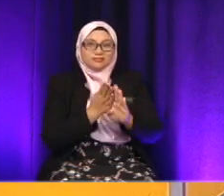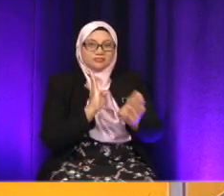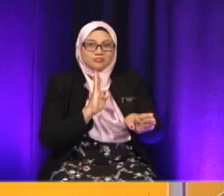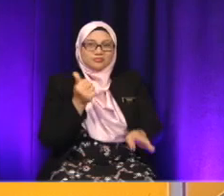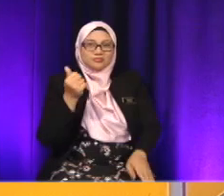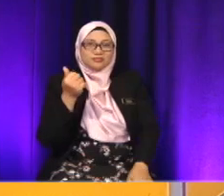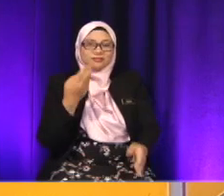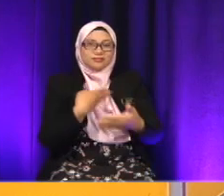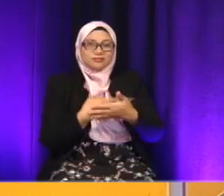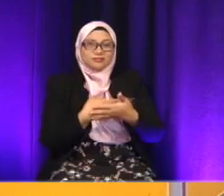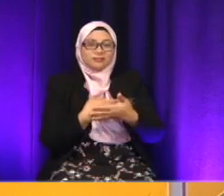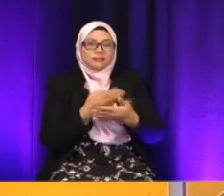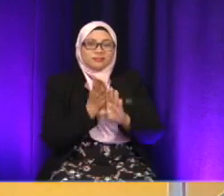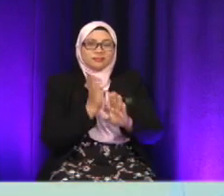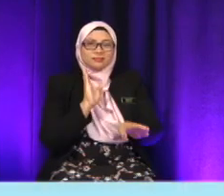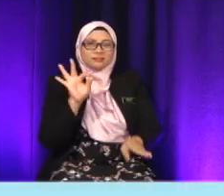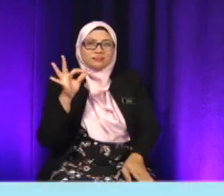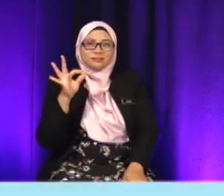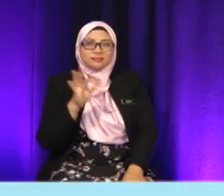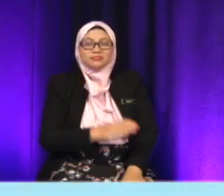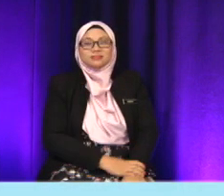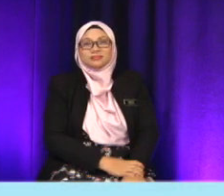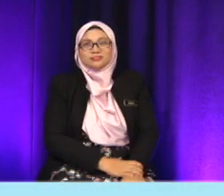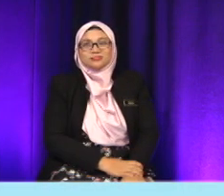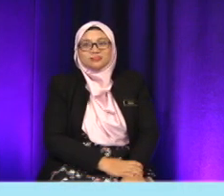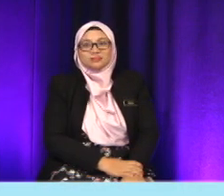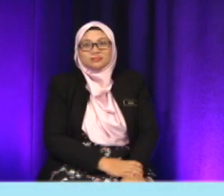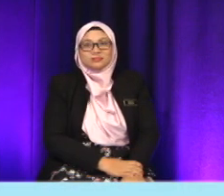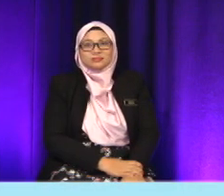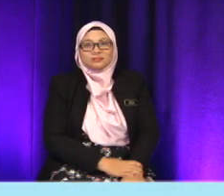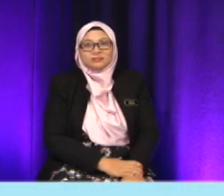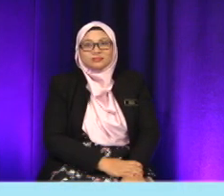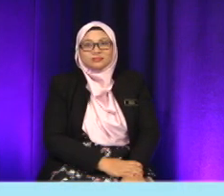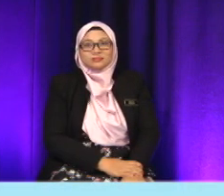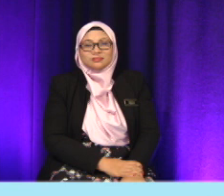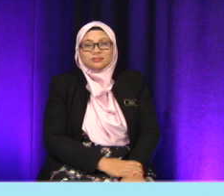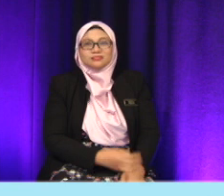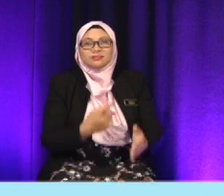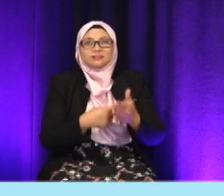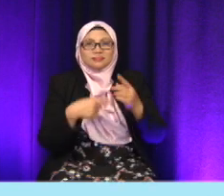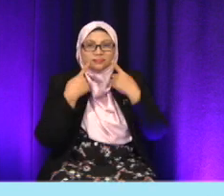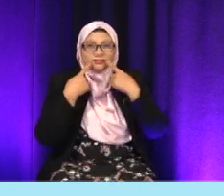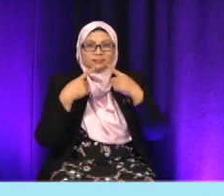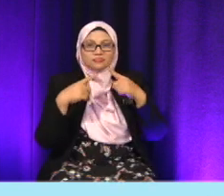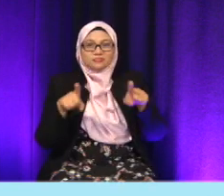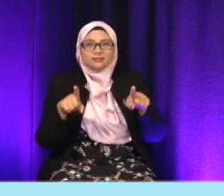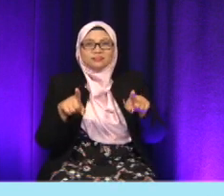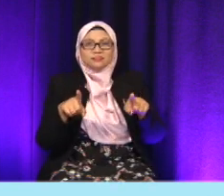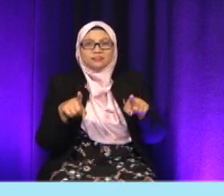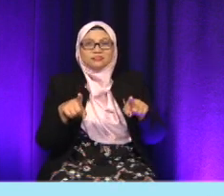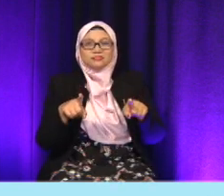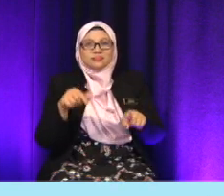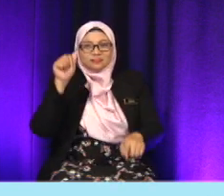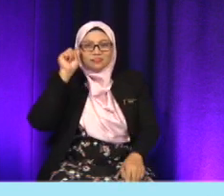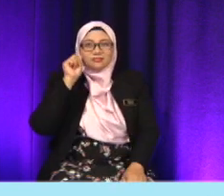ee 19 eee sampai baris yang ke-19 oke apa jawabannya Angely